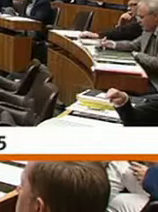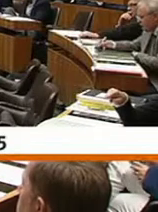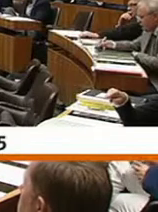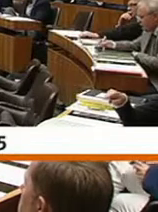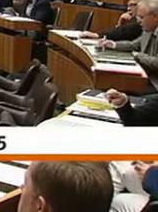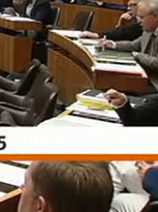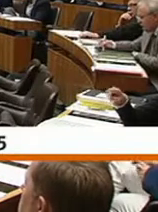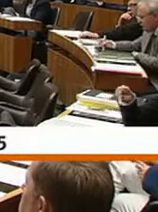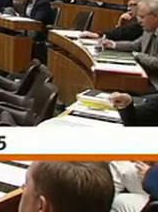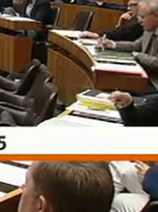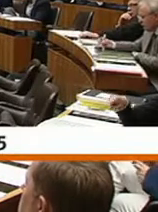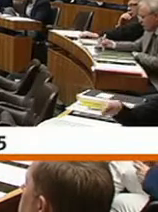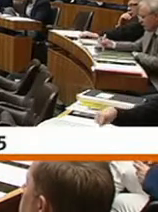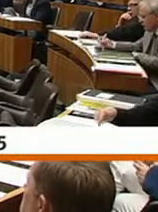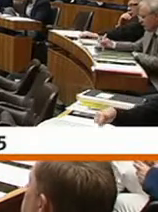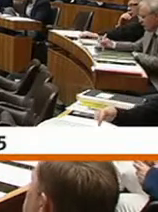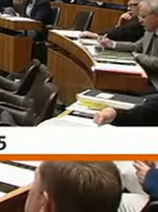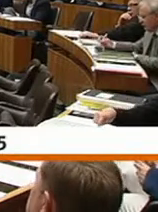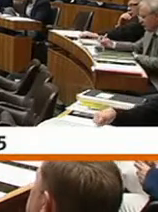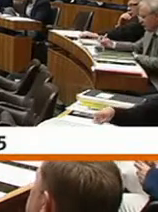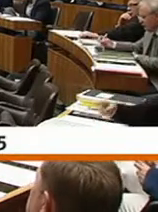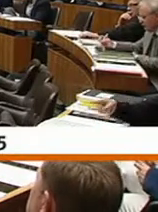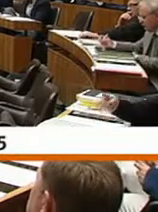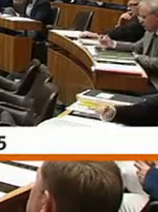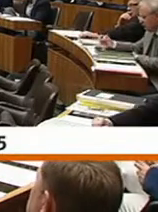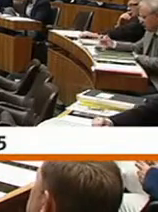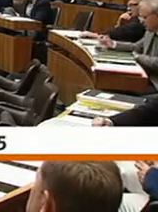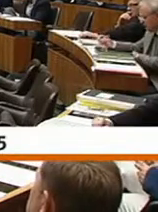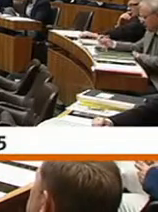jetzt endlich auch in Wien aufbringen, denn die Ergebnisse bitte.